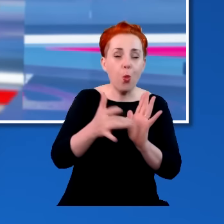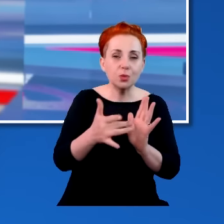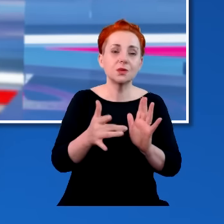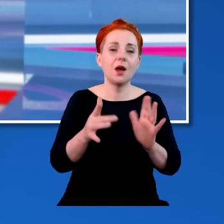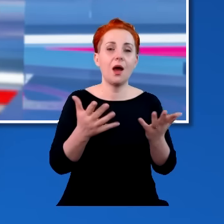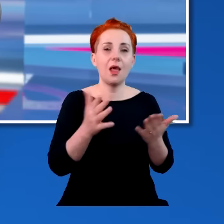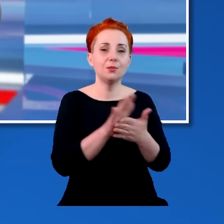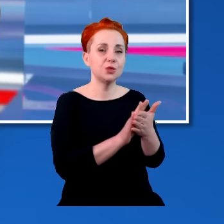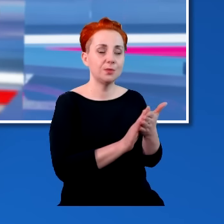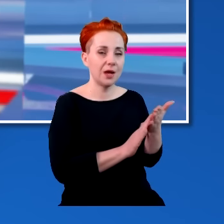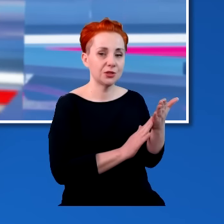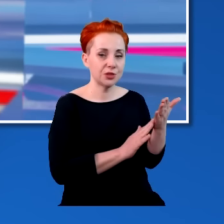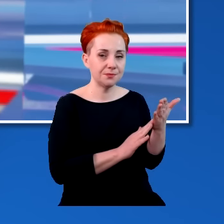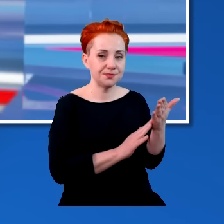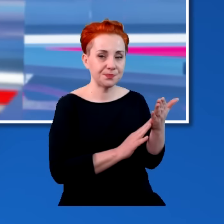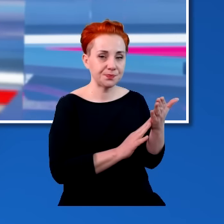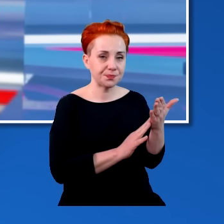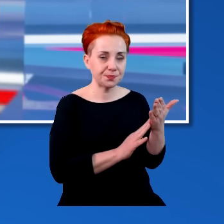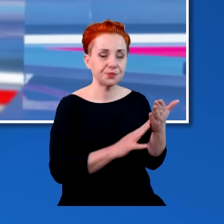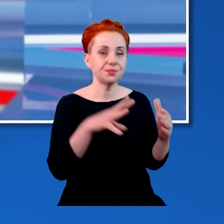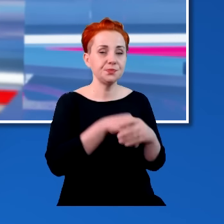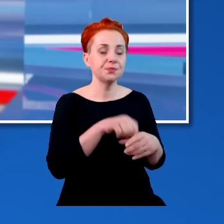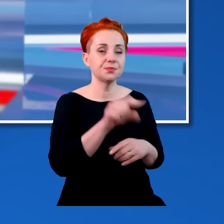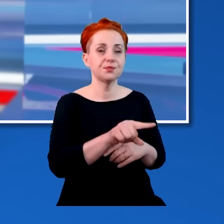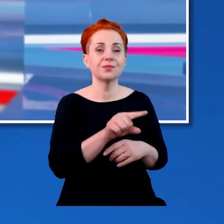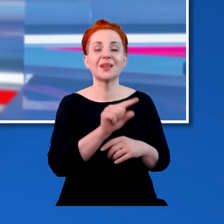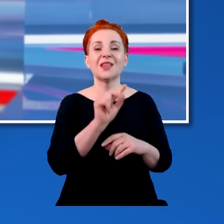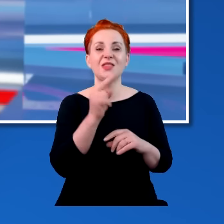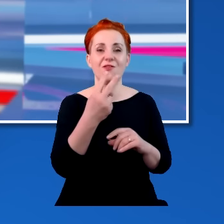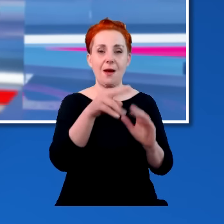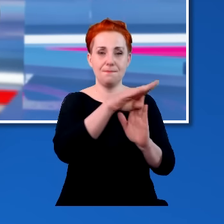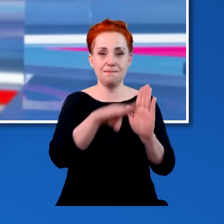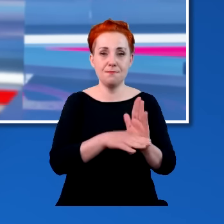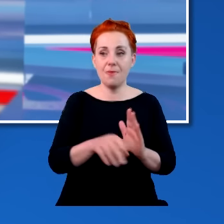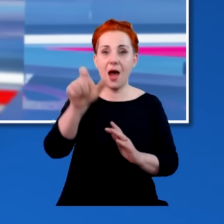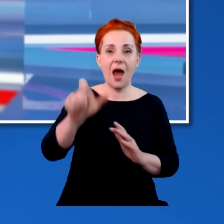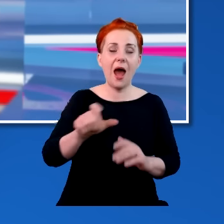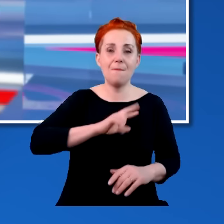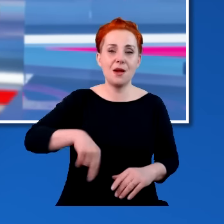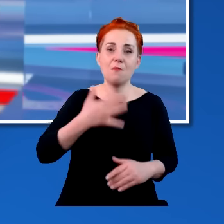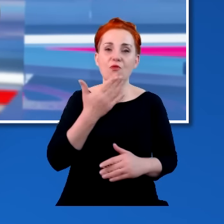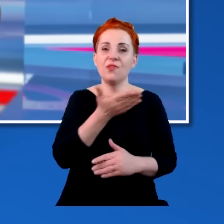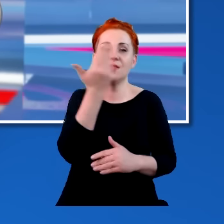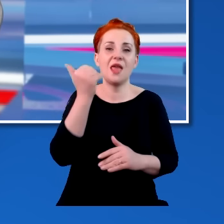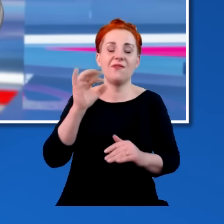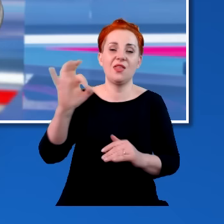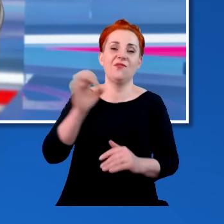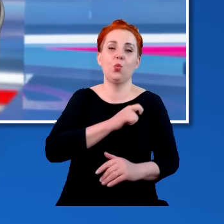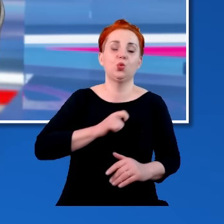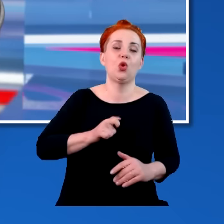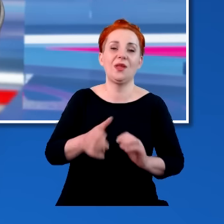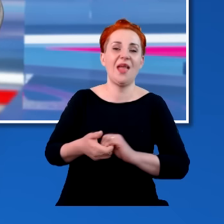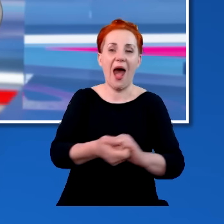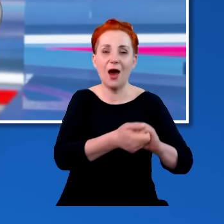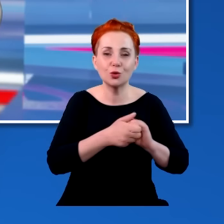te postulaty w zasadzie są dwa. Dzisiaj pan premier Donald Tusk mówi, że on nie wie, jakie to są postulaty Solidarności Rolniczej, ale one są dwa,